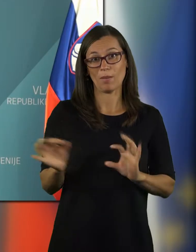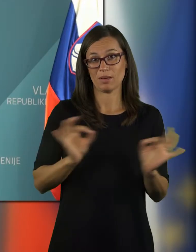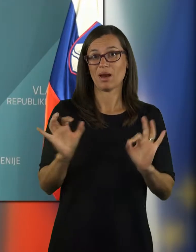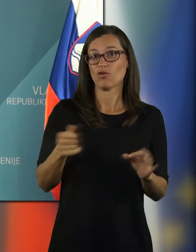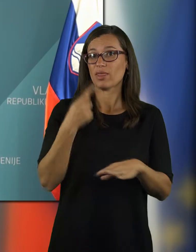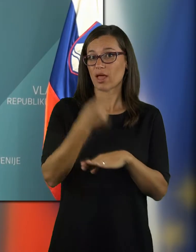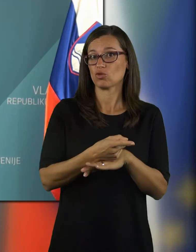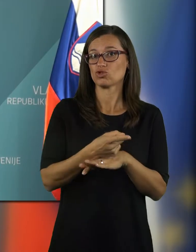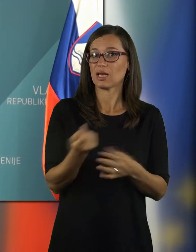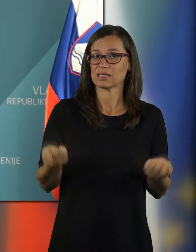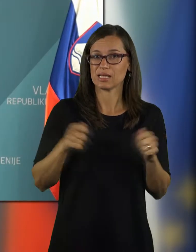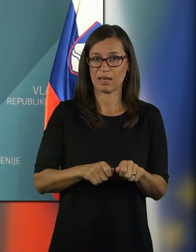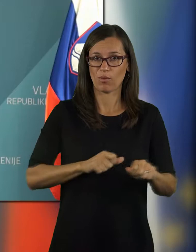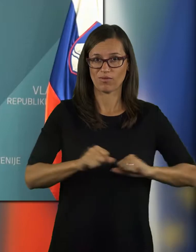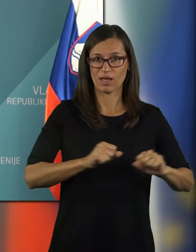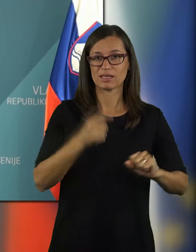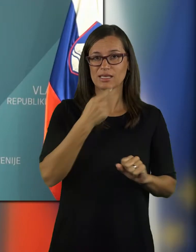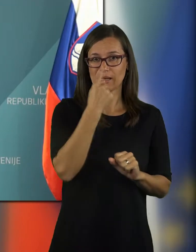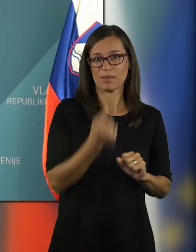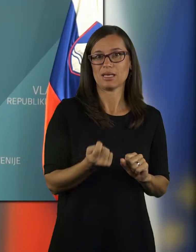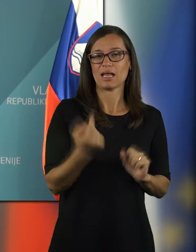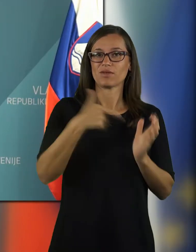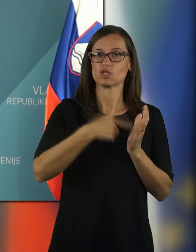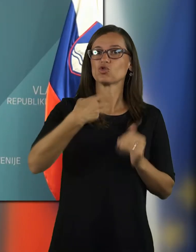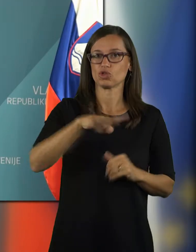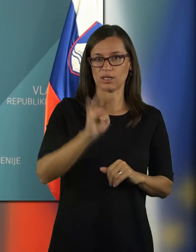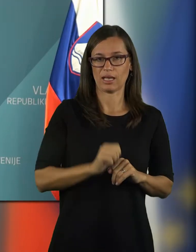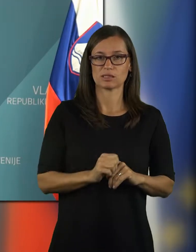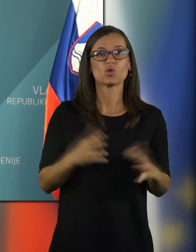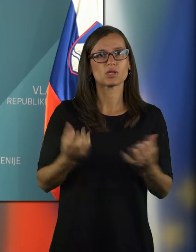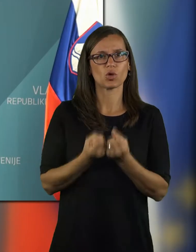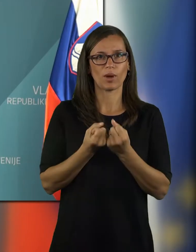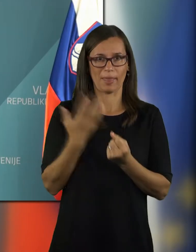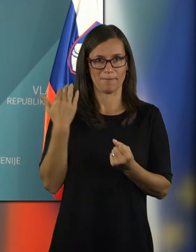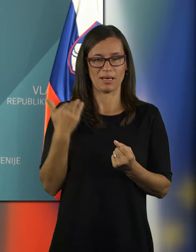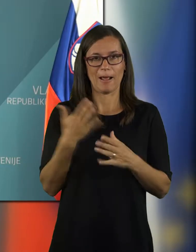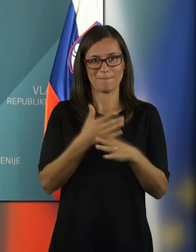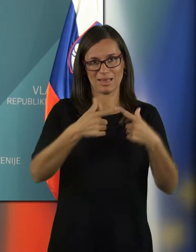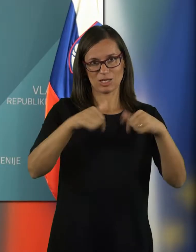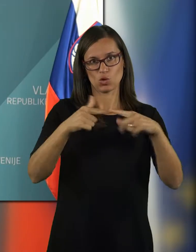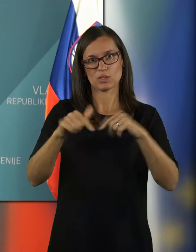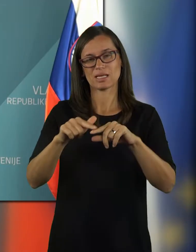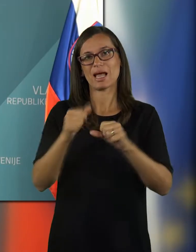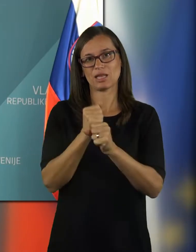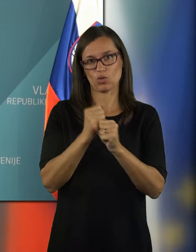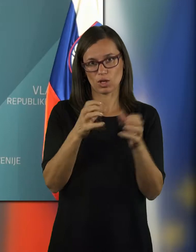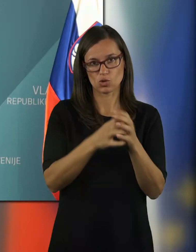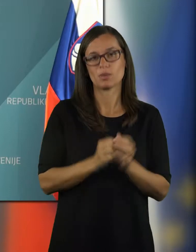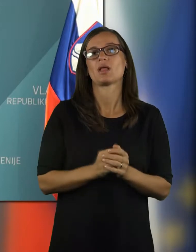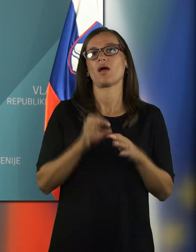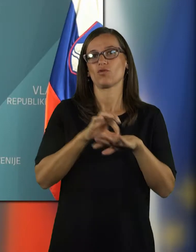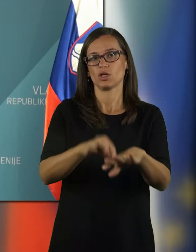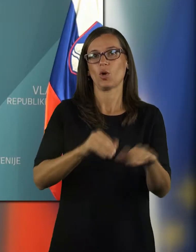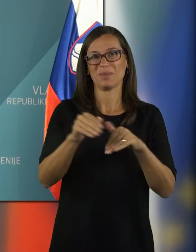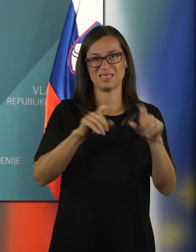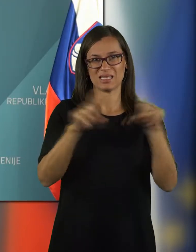je naročila z sklepom vlade iz aprila 2014. Ustanovljena je bila medresorska delovna skupina, vodilo je Ministrstvo